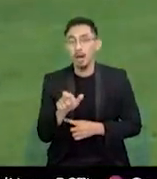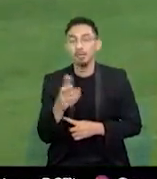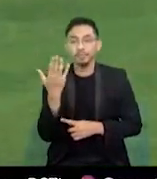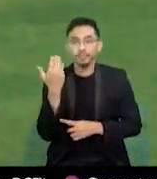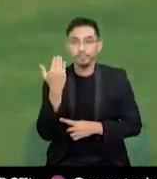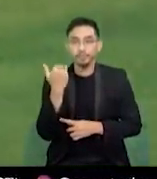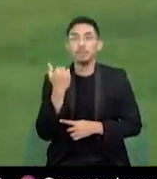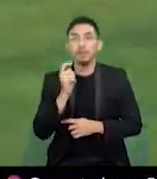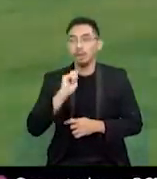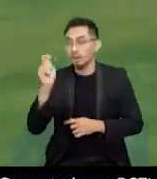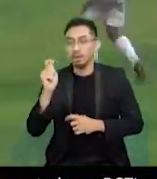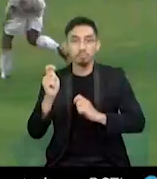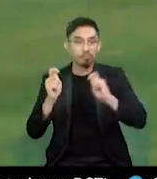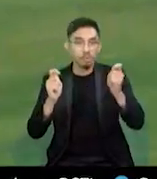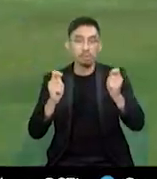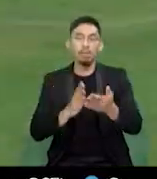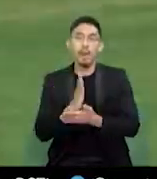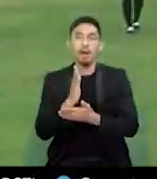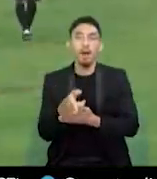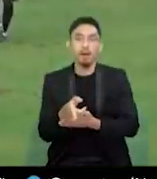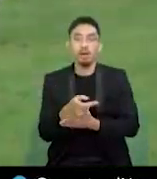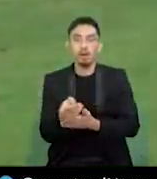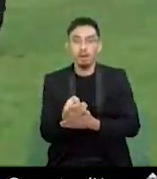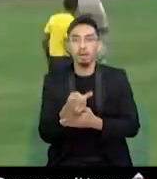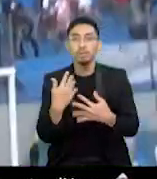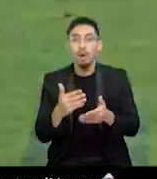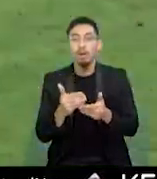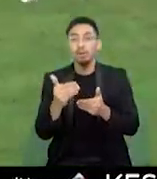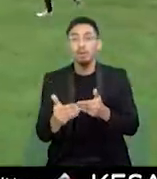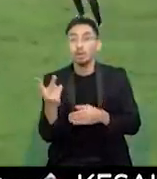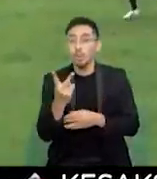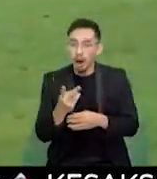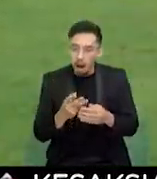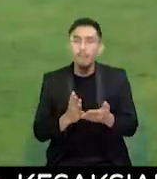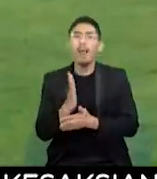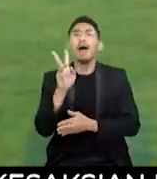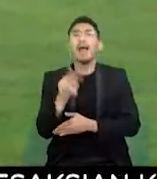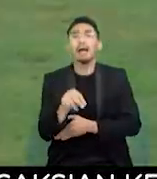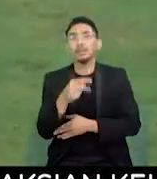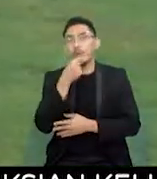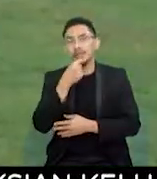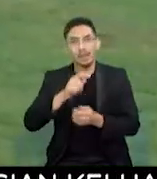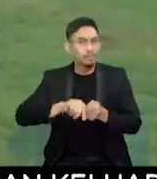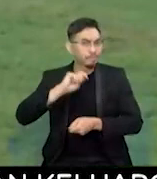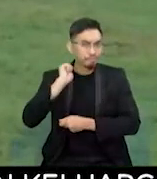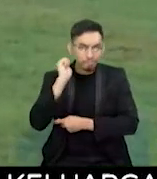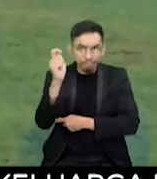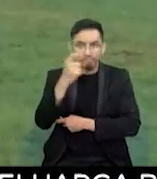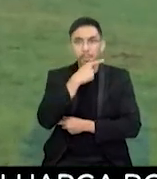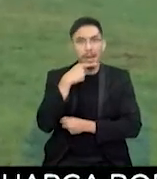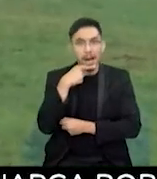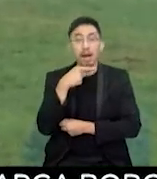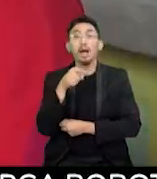setelah melakukan pelanggaran. Di babak kedua, pelanggaran kembali terjadi hingga wasit kembali mengeluarkan kartu merah untuk pemain Kota